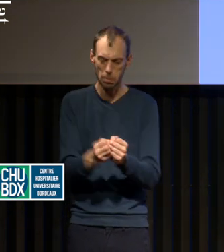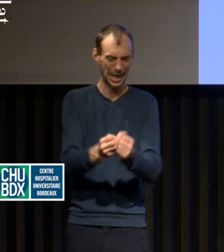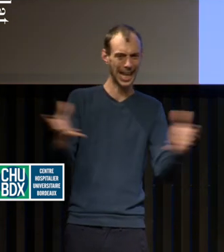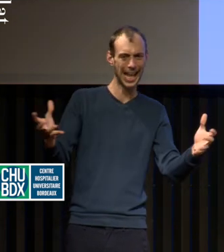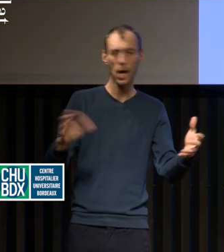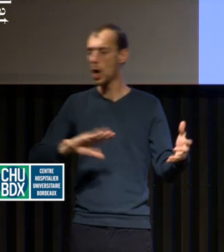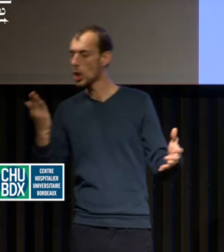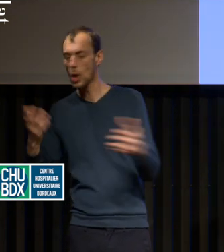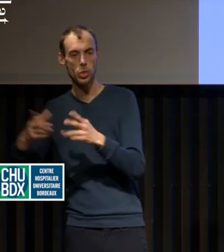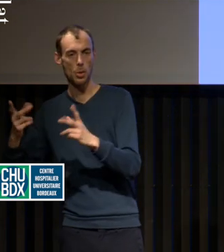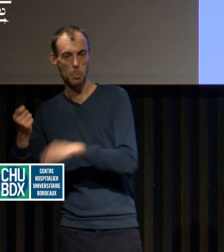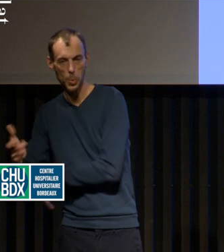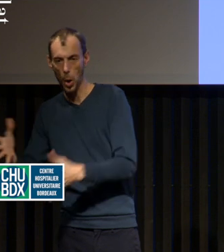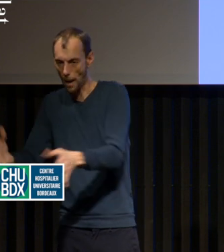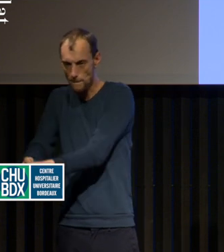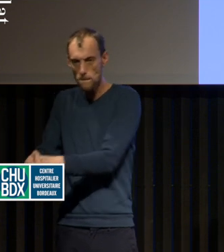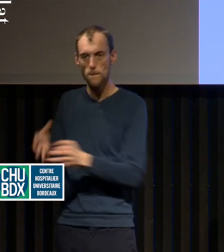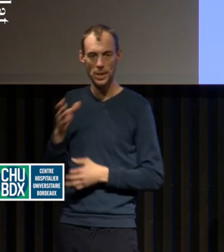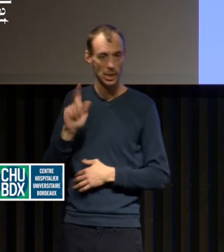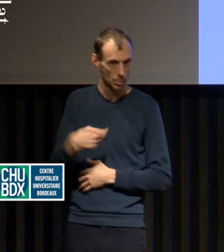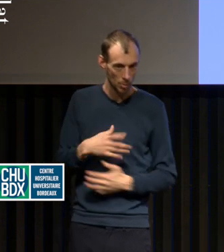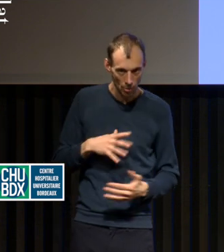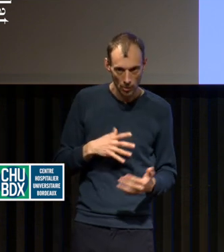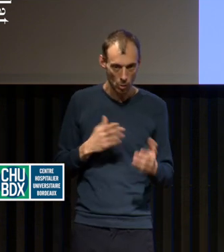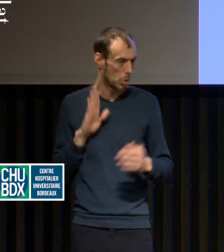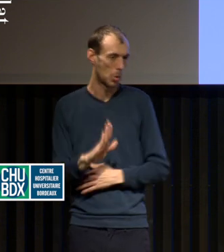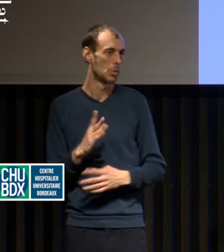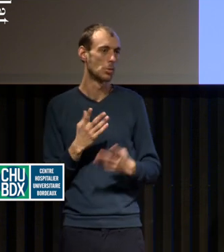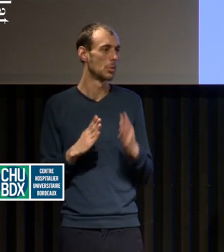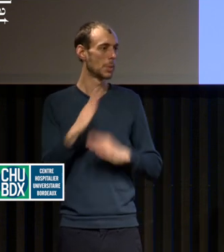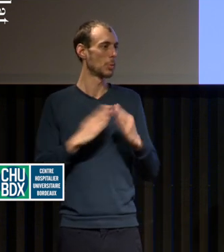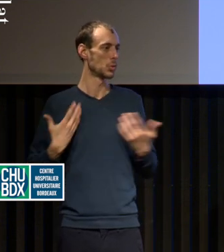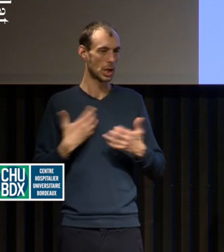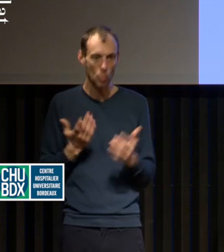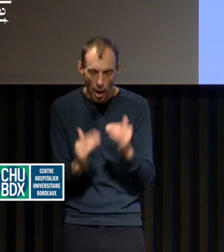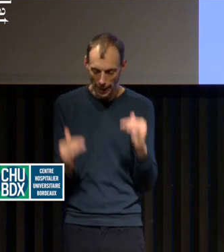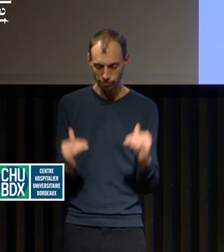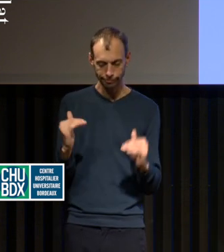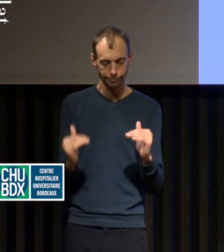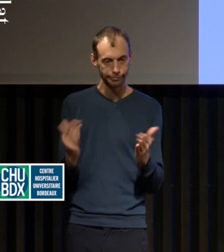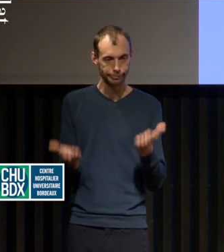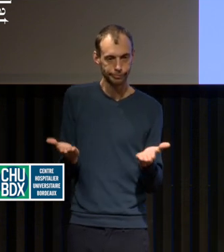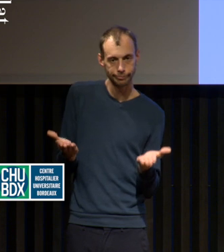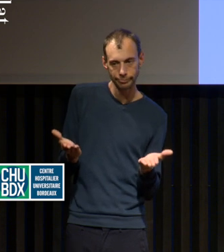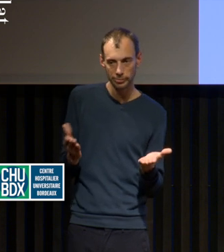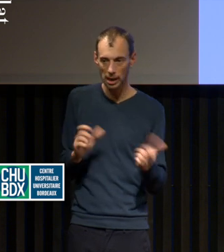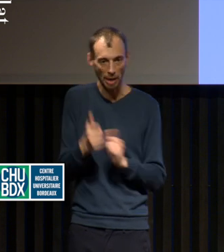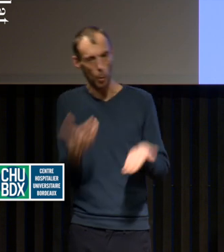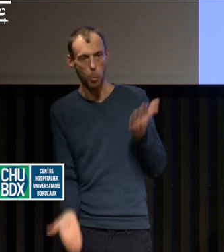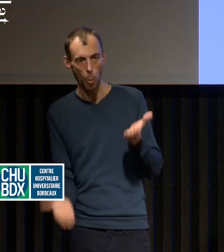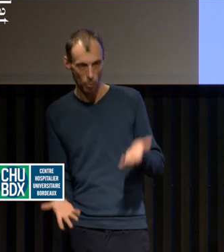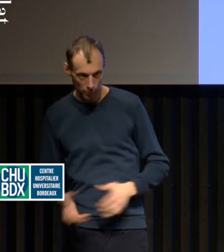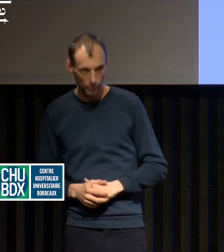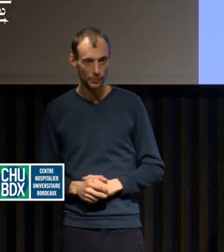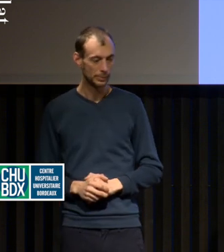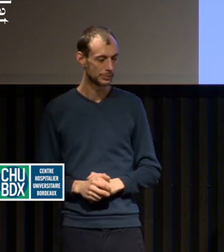là où on a cet équilibre normalement physiologique qu'on a dans notre digestif, dans notre microbiote intestinal, qui est rompu. Et on a décrit de la dysbiose